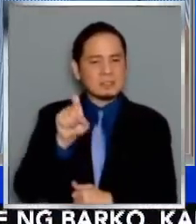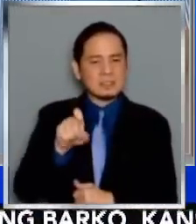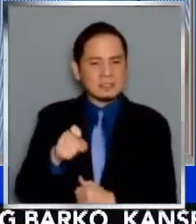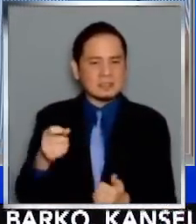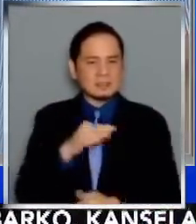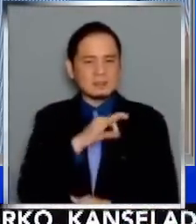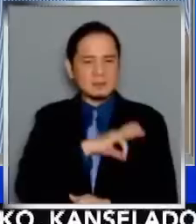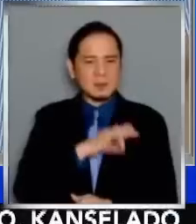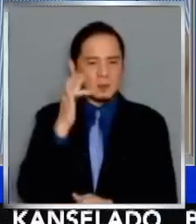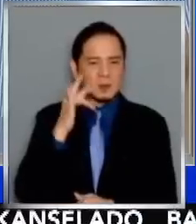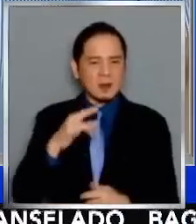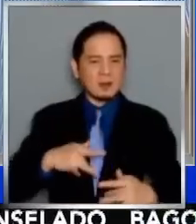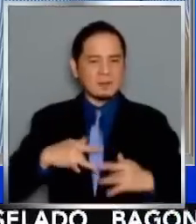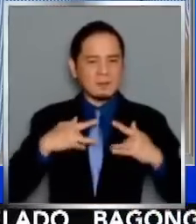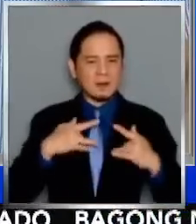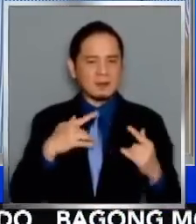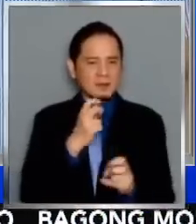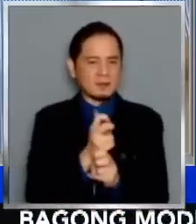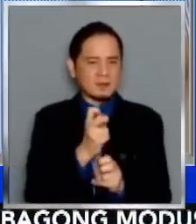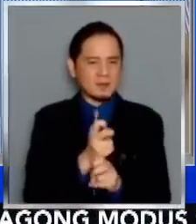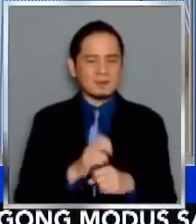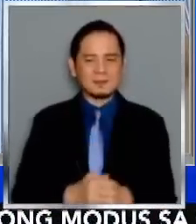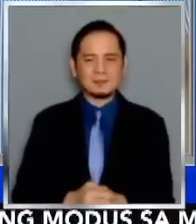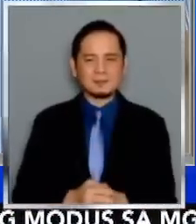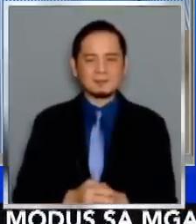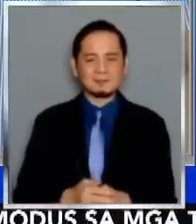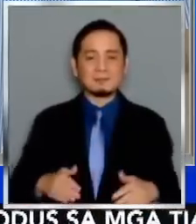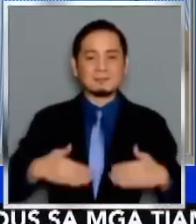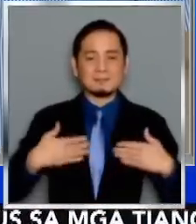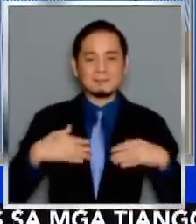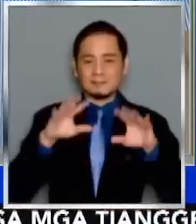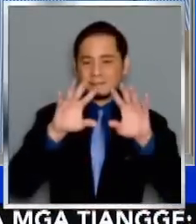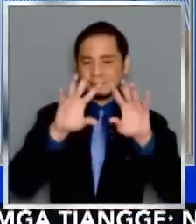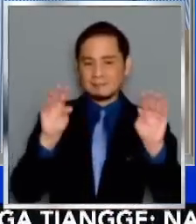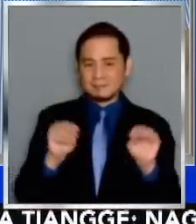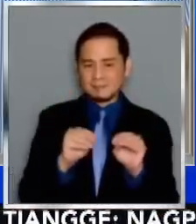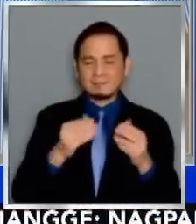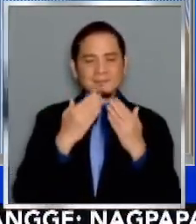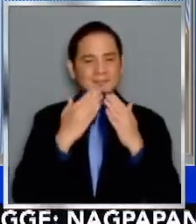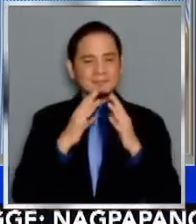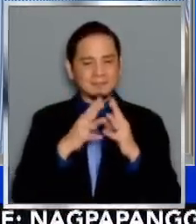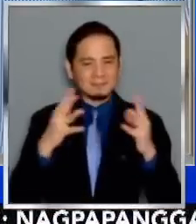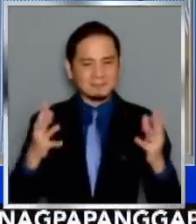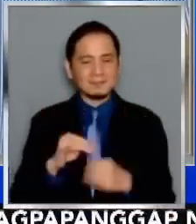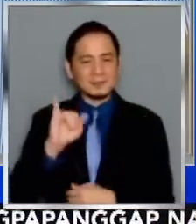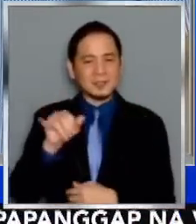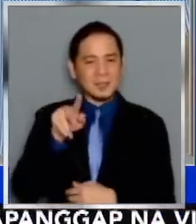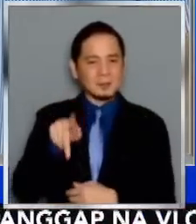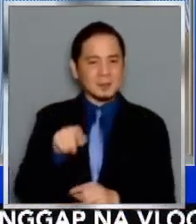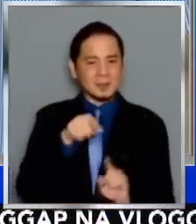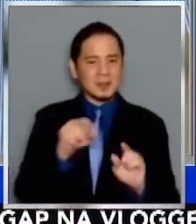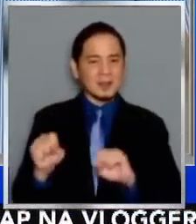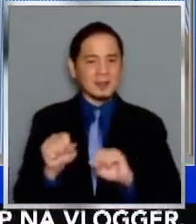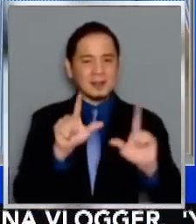Pia. Alright, JP, Merry Christmas sa'yo at maraming salamat. Si JP Soriano po live mula sa Divisoria.